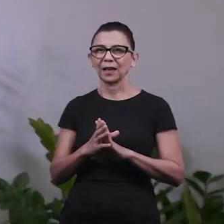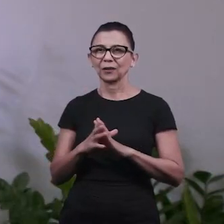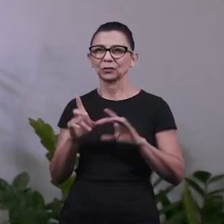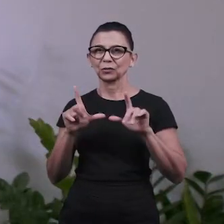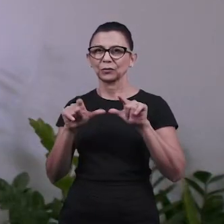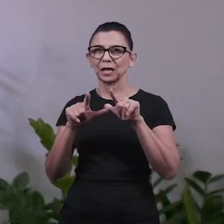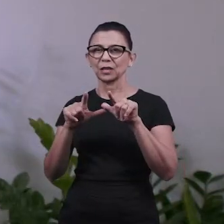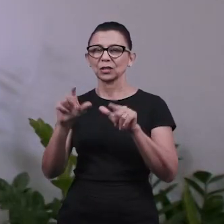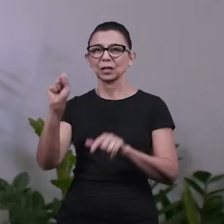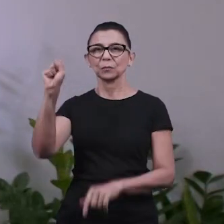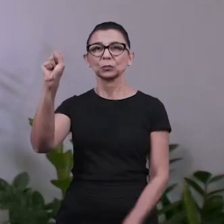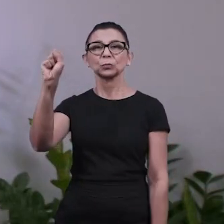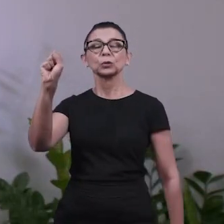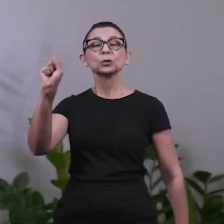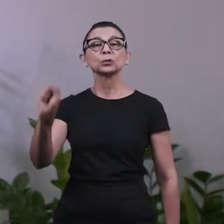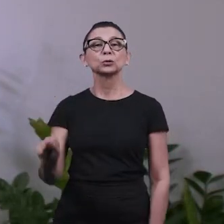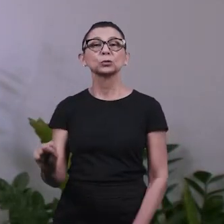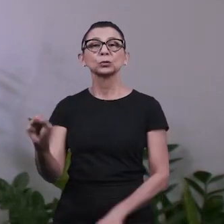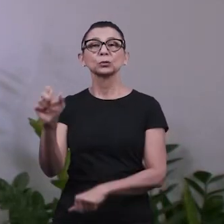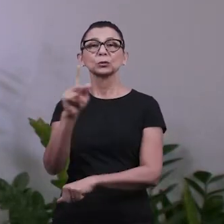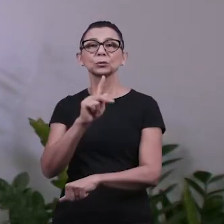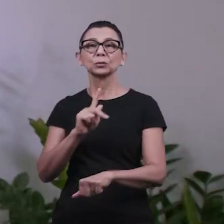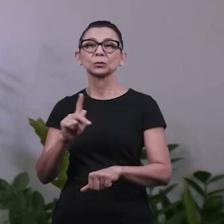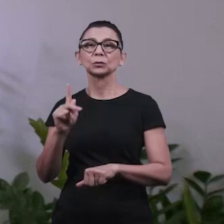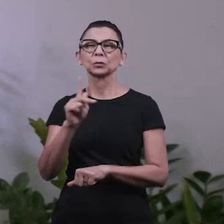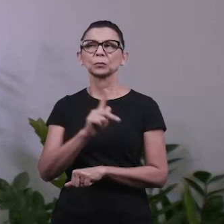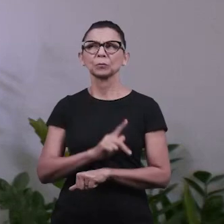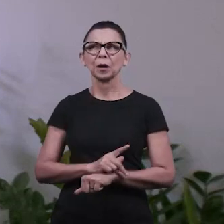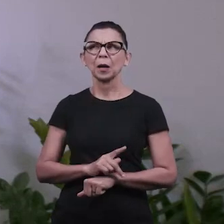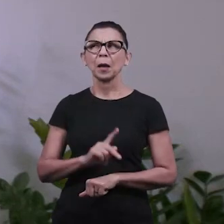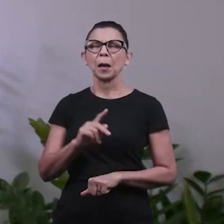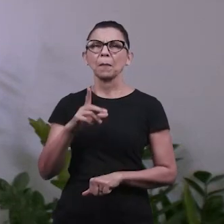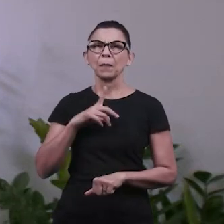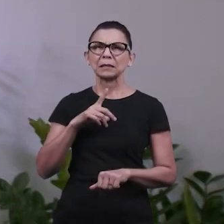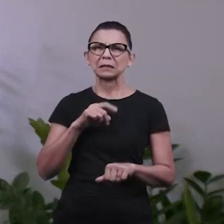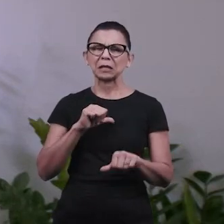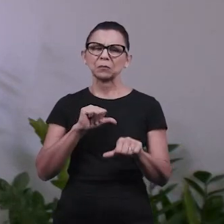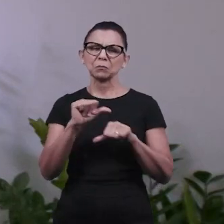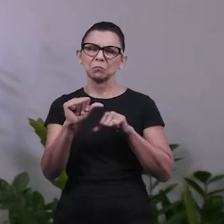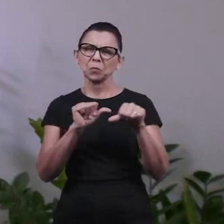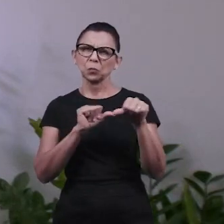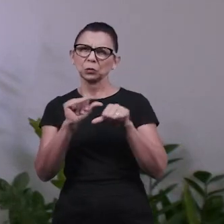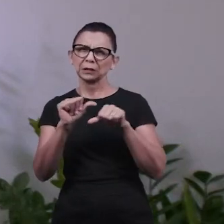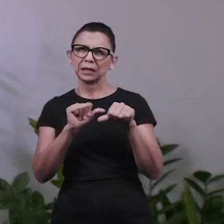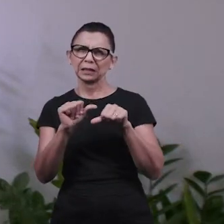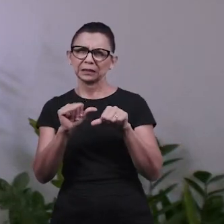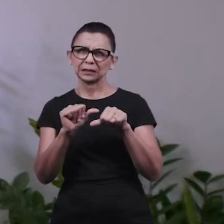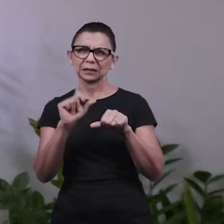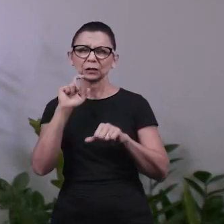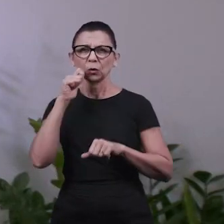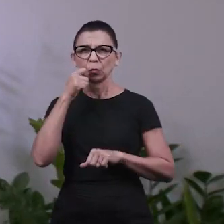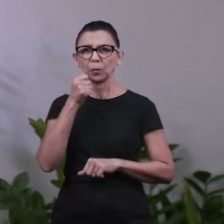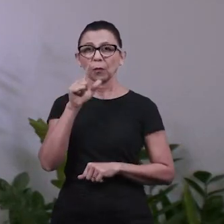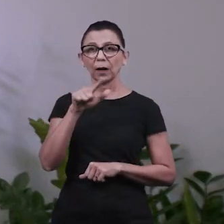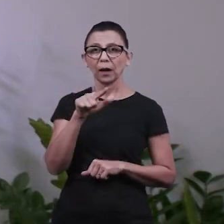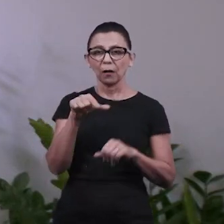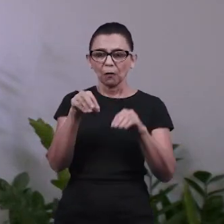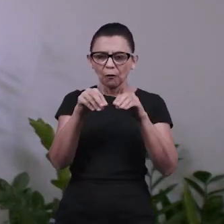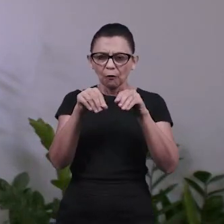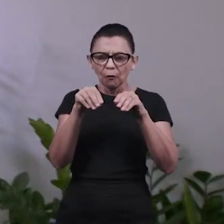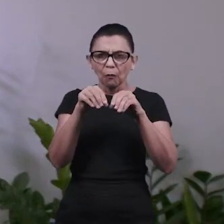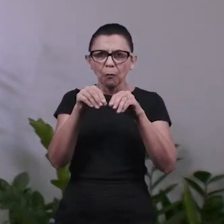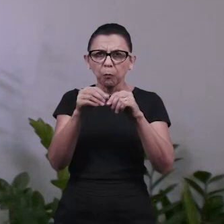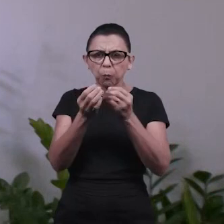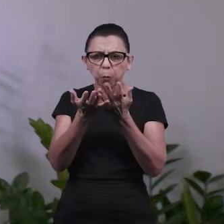Maintenant, il y a un autre élément qui change les caractéristiques du pain quand il est fait, que c'est le ferment. Aujourd'hui,